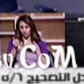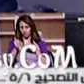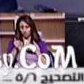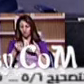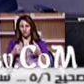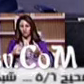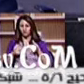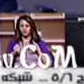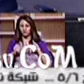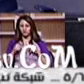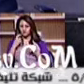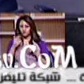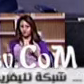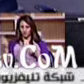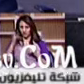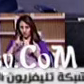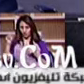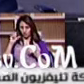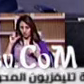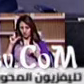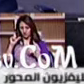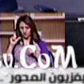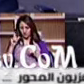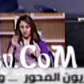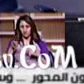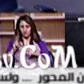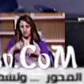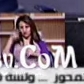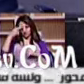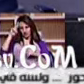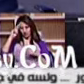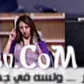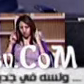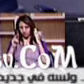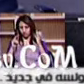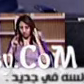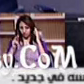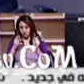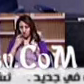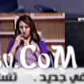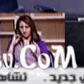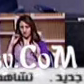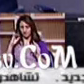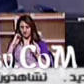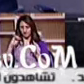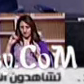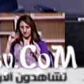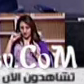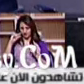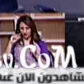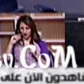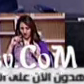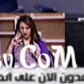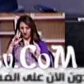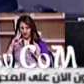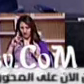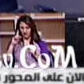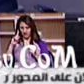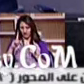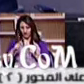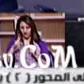عناصر من جماعه الاخوان المسلمين منهم المهندس خاره الشاطر والدكتور محمد البلتاجي والدكتور عاصم عبد الماجد واخرين وشدد